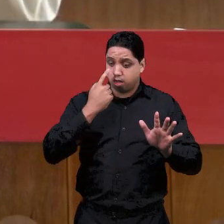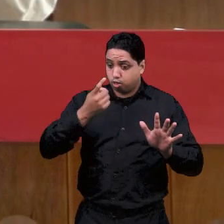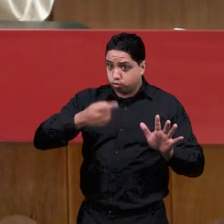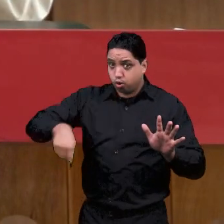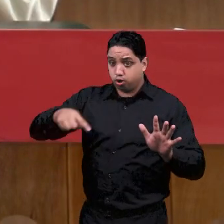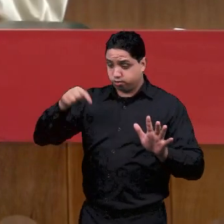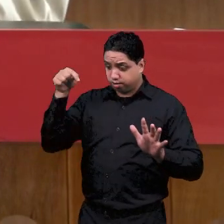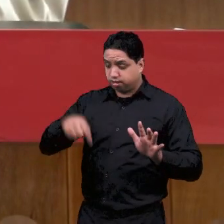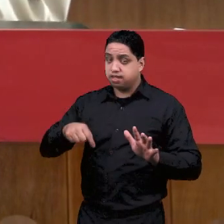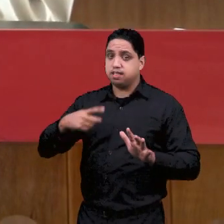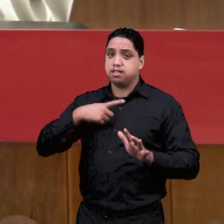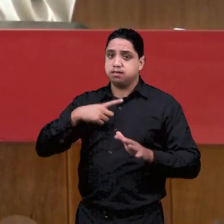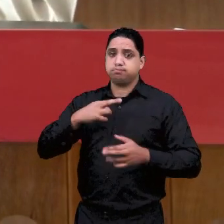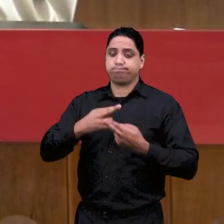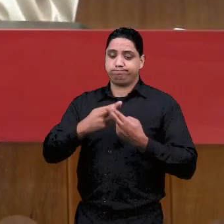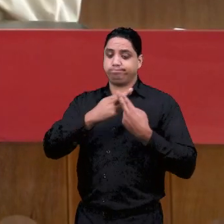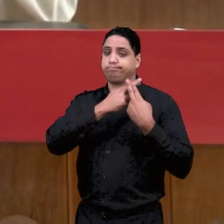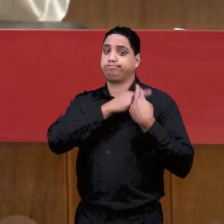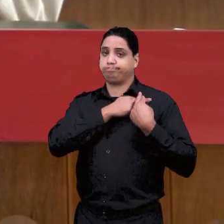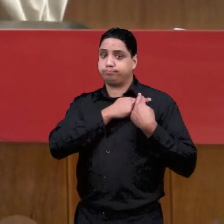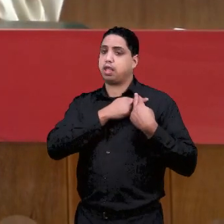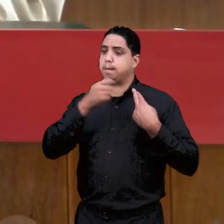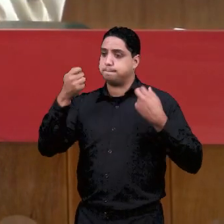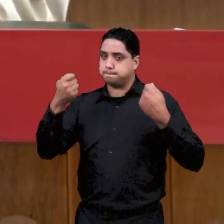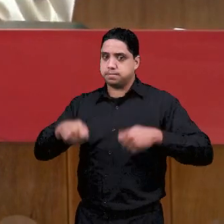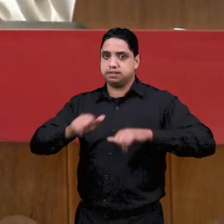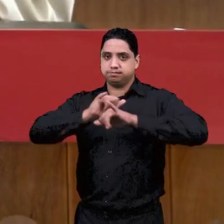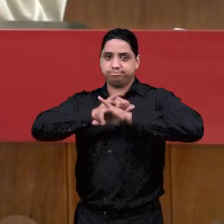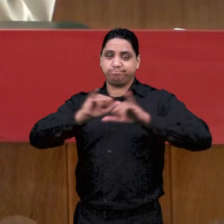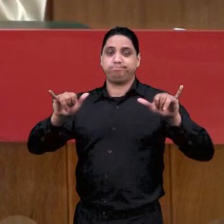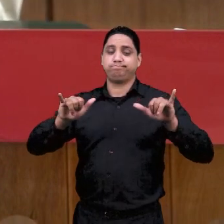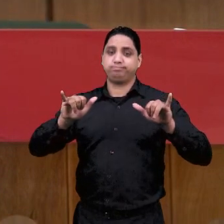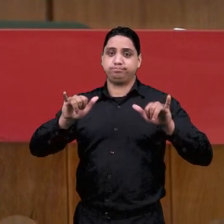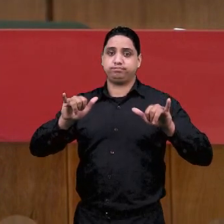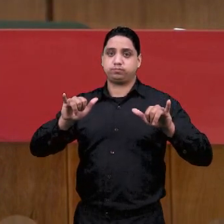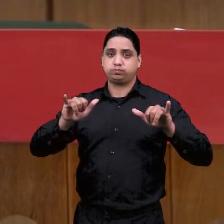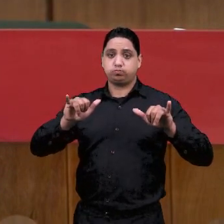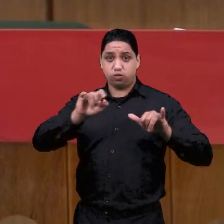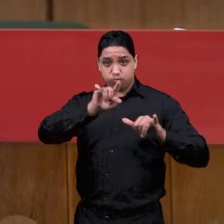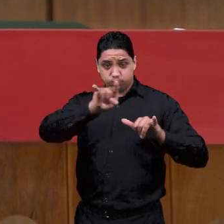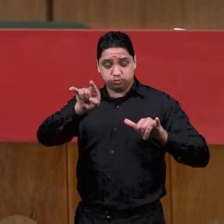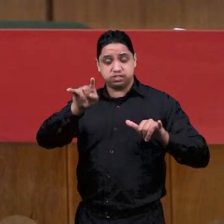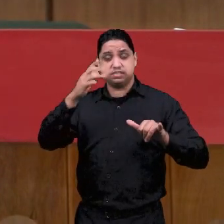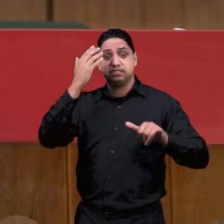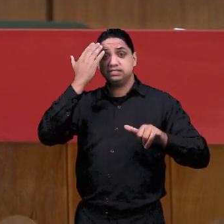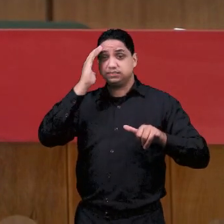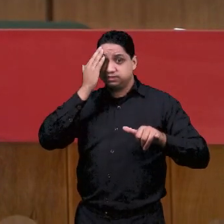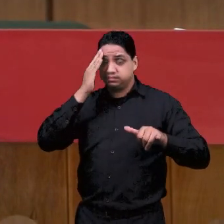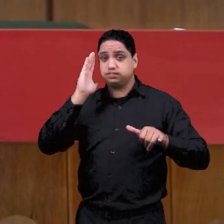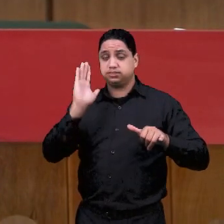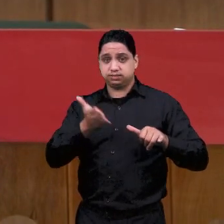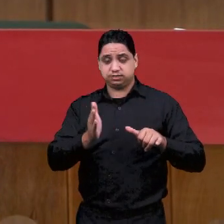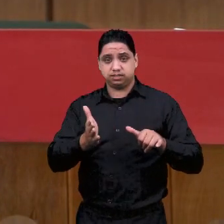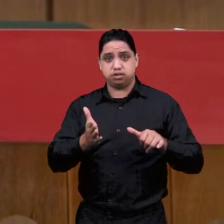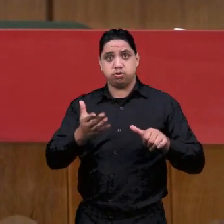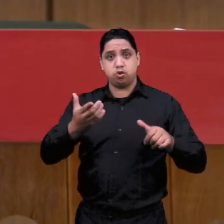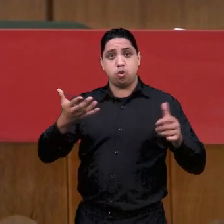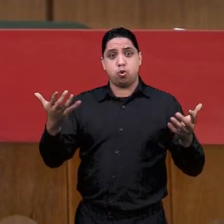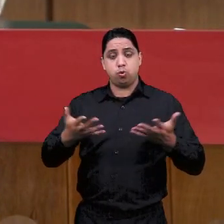C'est ça que notre peuple comprend. Il a déjà compris. Aujourd'hui, nous avons 600 nouveaux